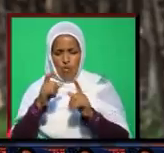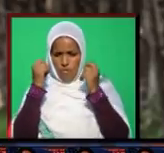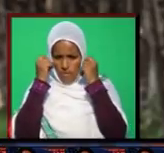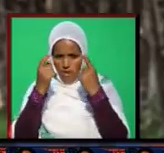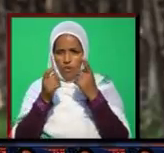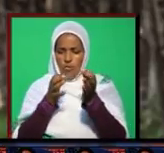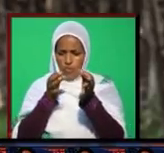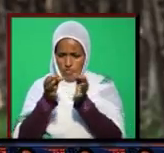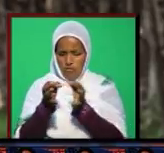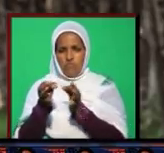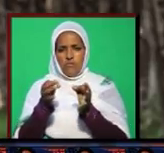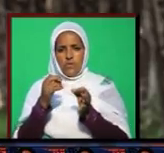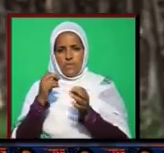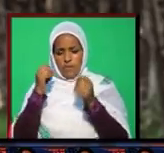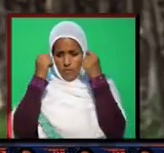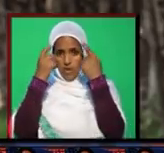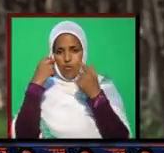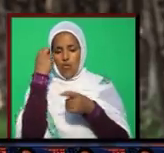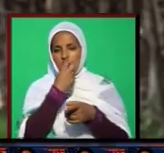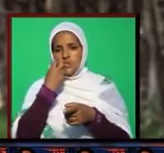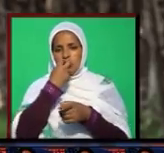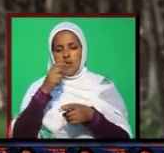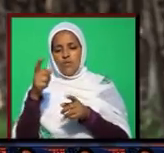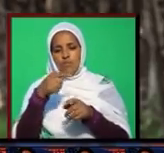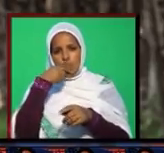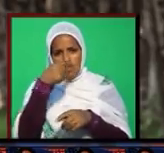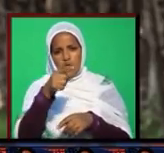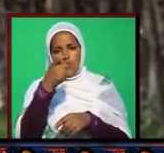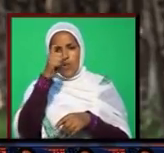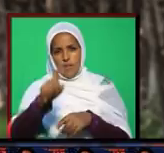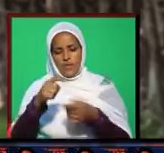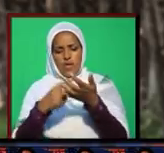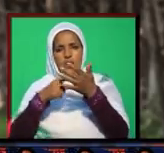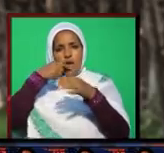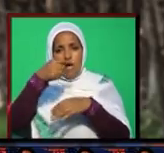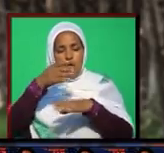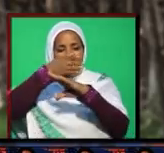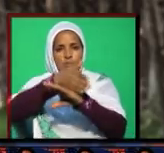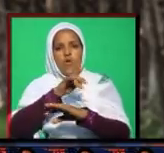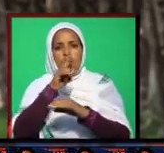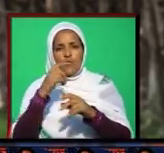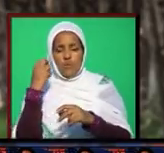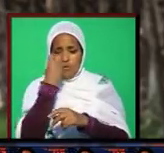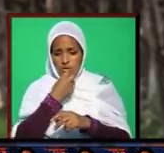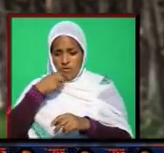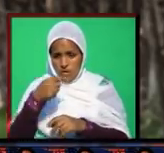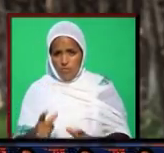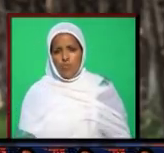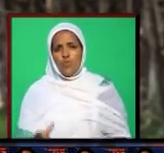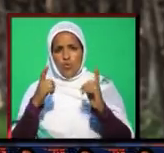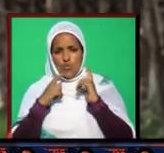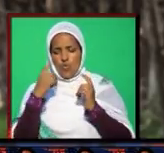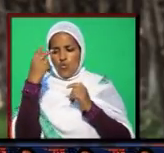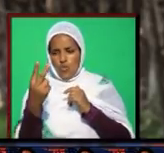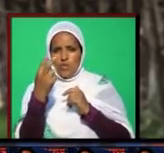ቋንቋ ወይም በሚረዳው ልሳን መሆን እንዳለበት ነው። ይህንን ካለ በኋላ ነው በልሳን የሚናገር ቢኖር